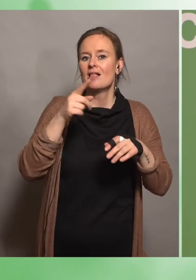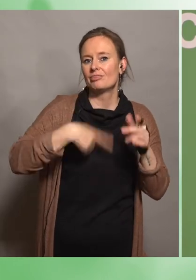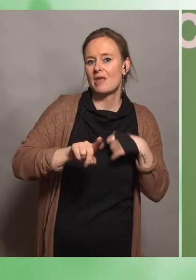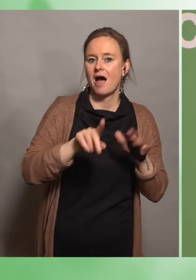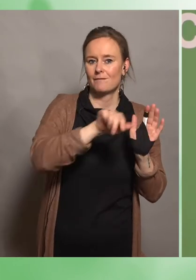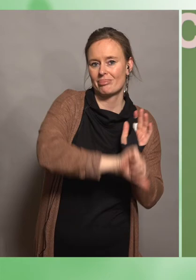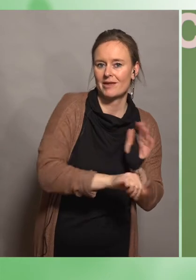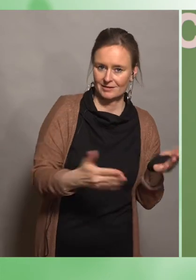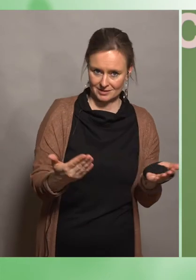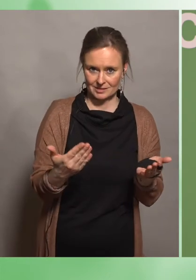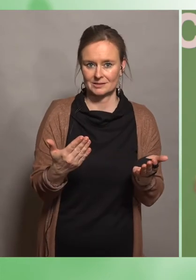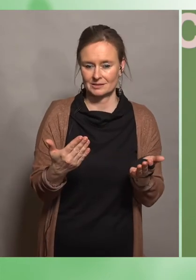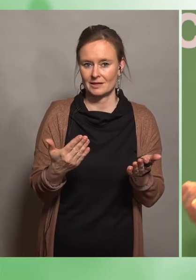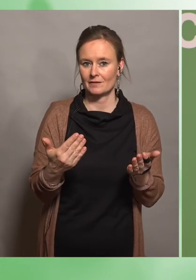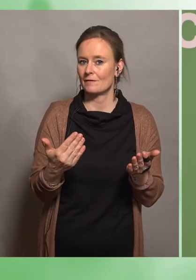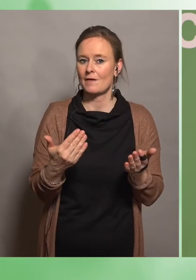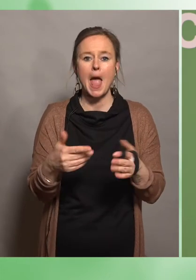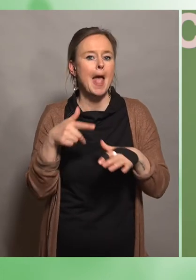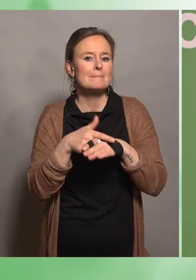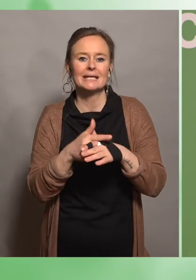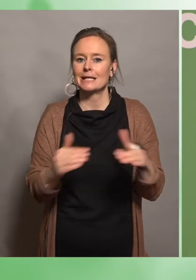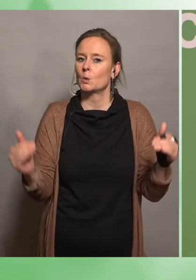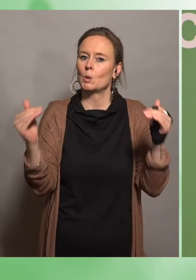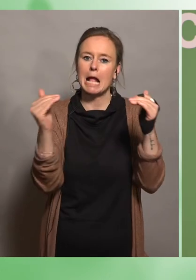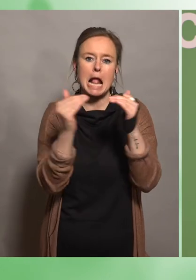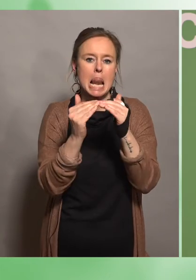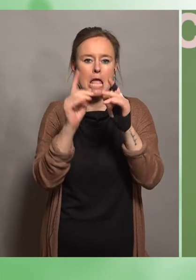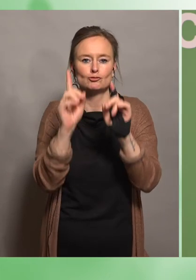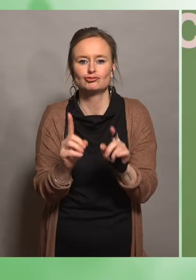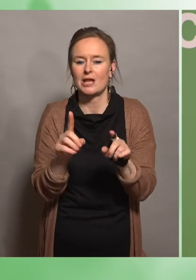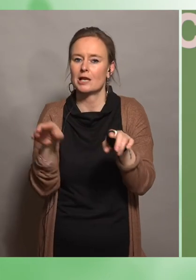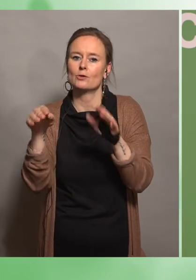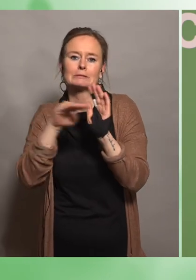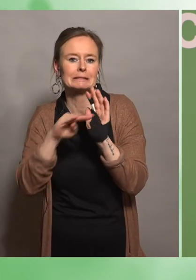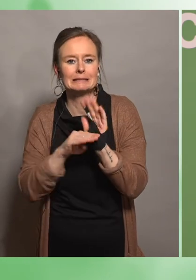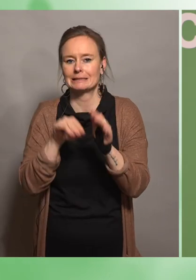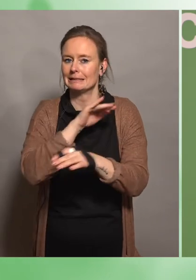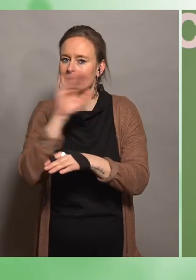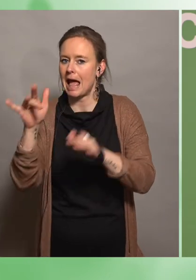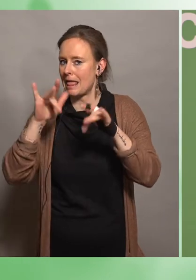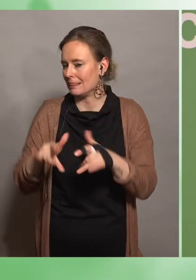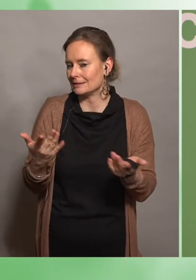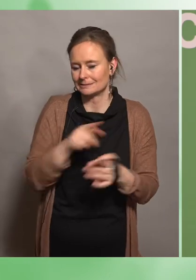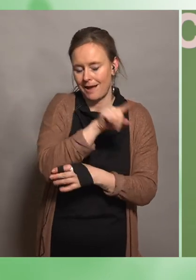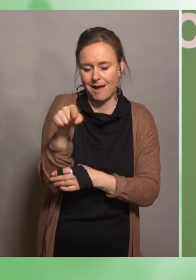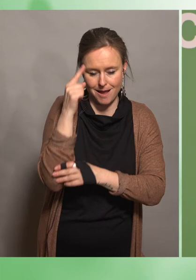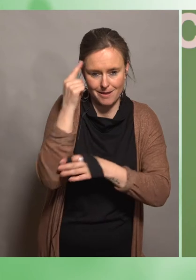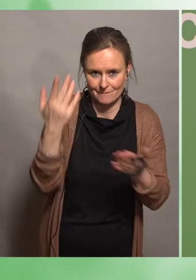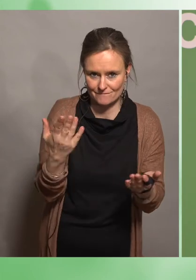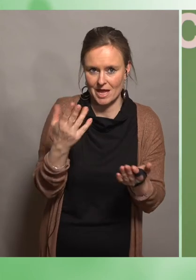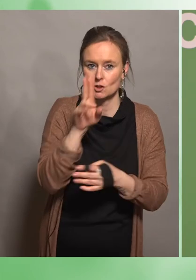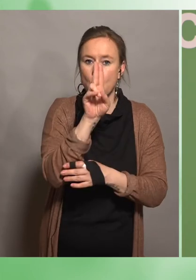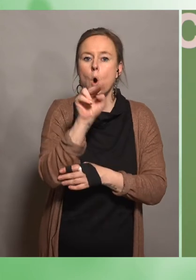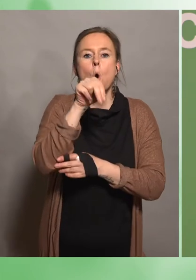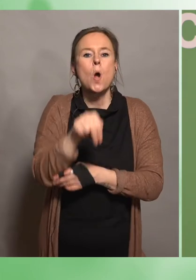das Behindertengleichstellungsgesetz, Sie wissen es alles, brauche ich jetzt nicht lange zelebrieren. Wir haben 2008 die